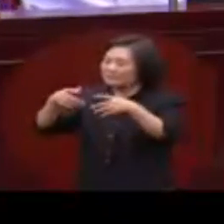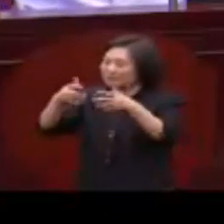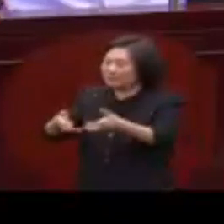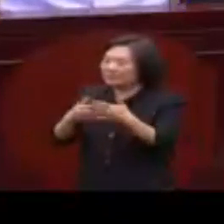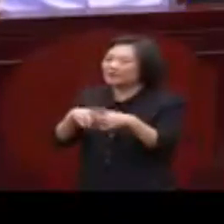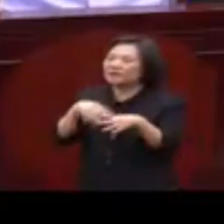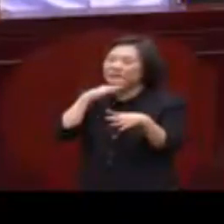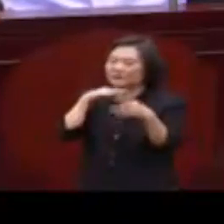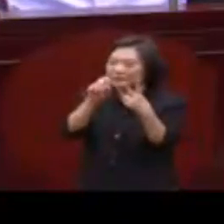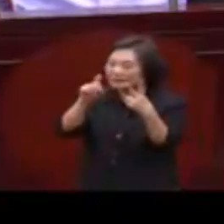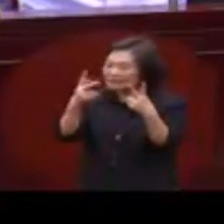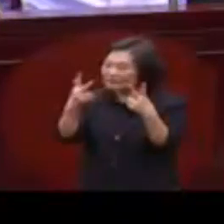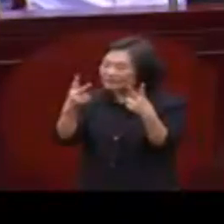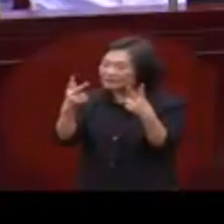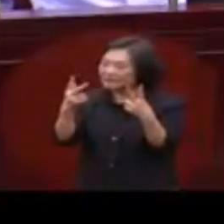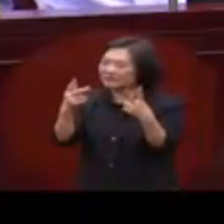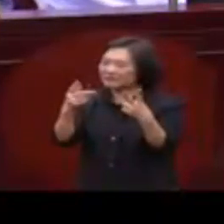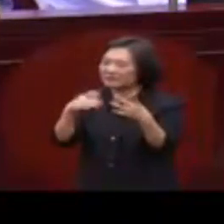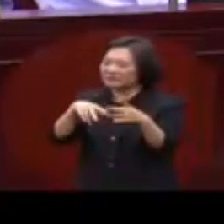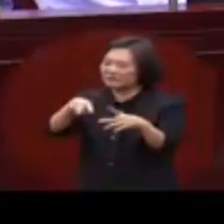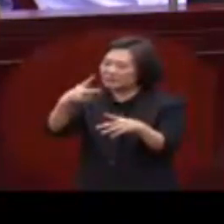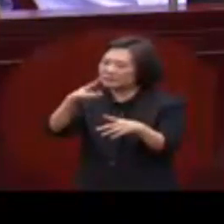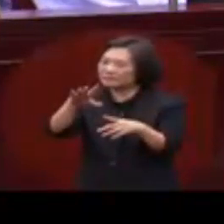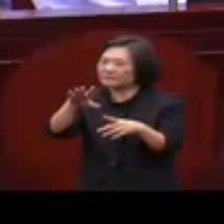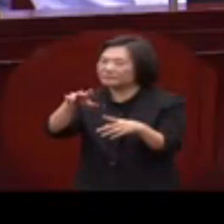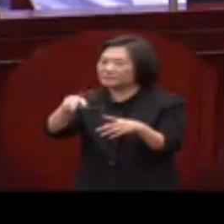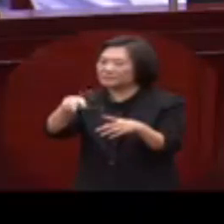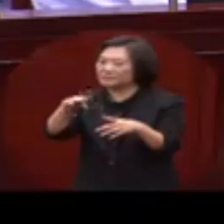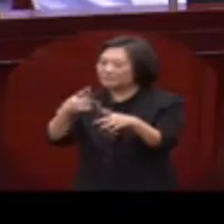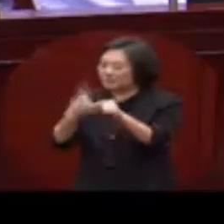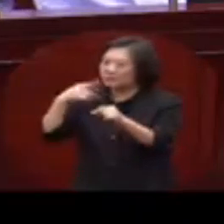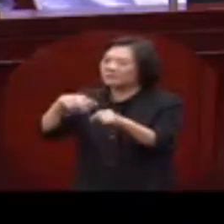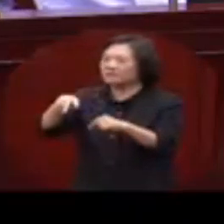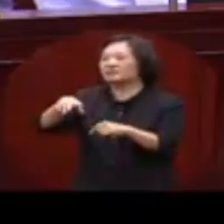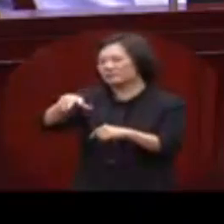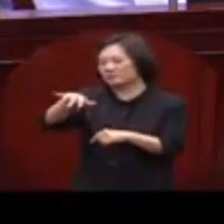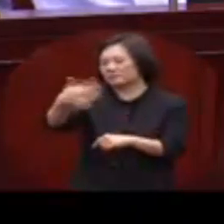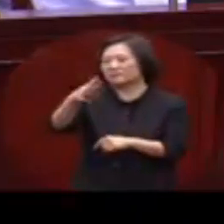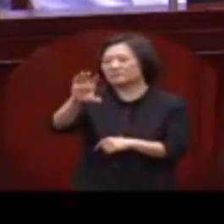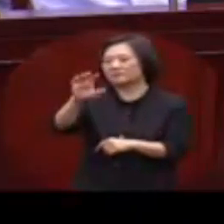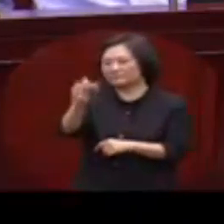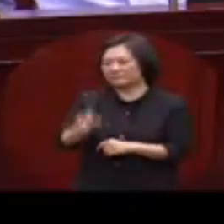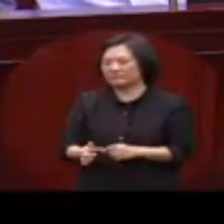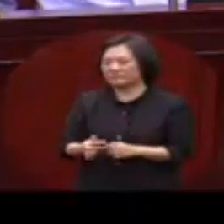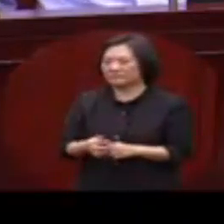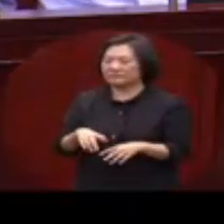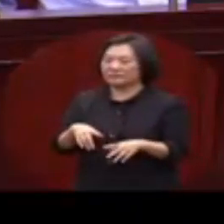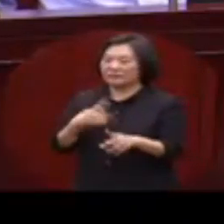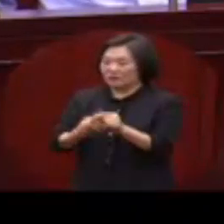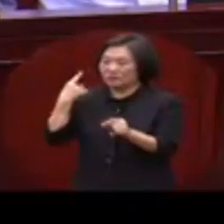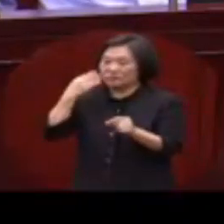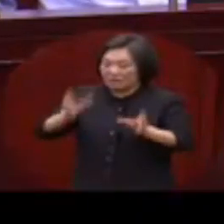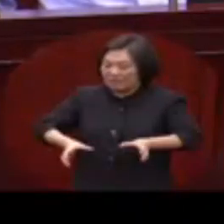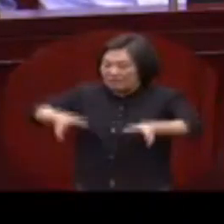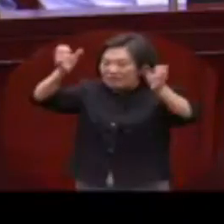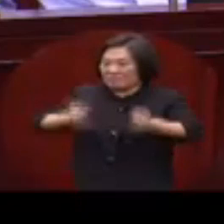2017年就已经达到299亿嘛，去年大概590亿， 那今年如果这个双子星有过的话，